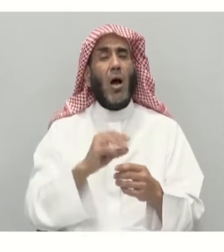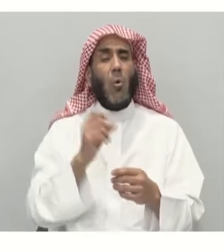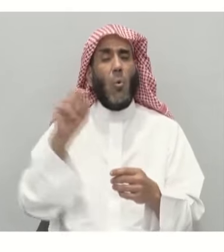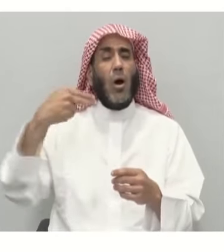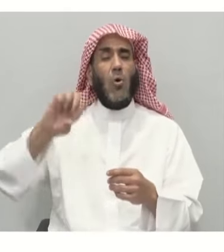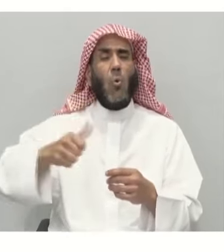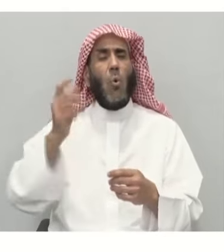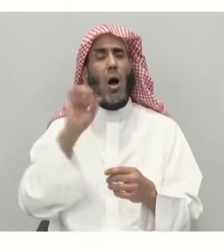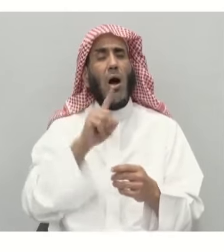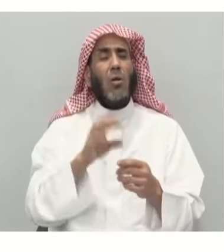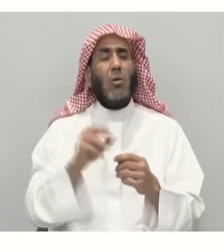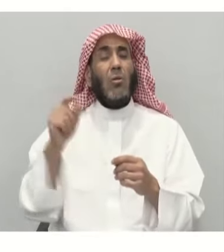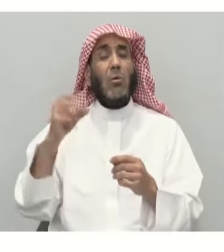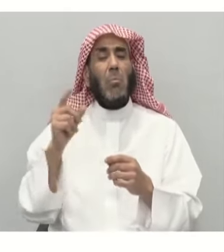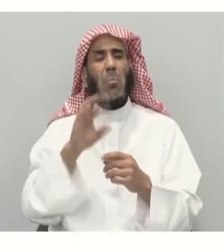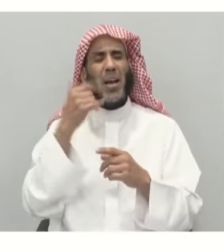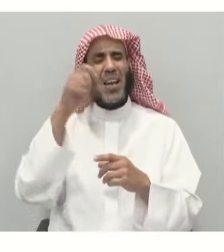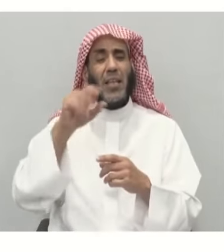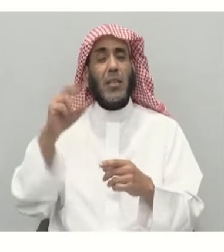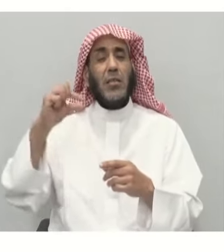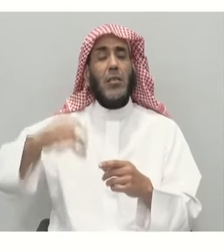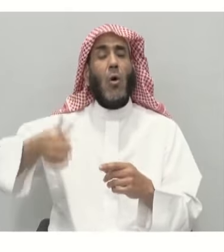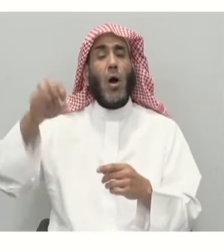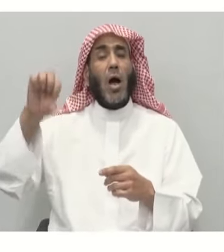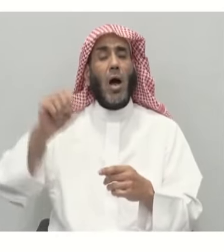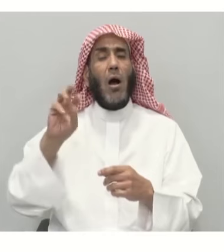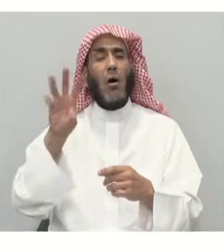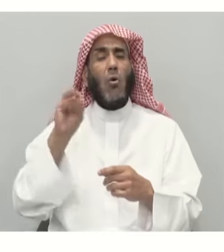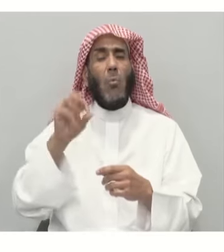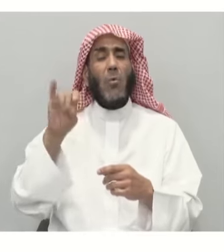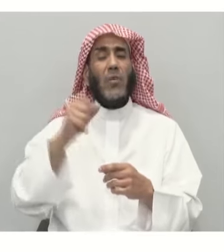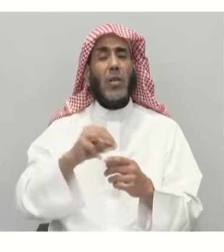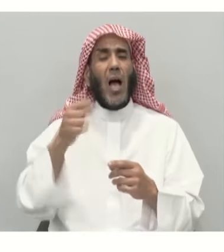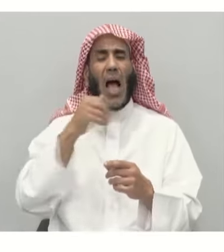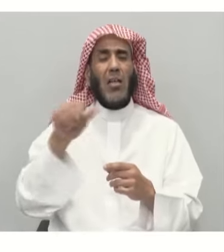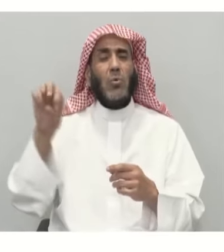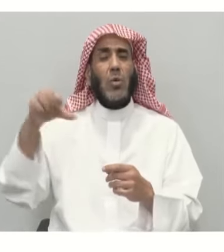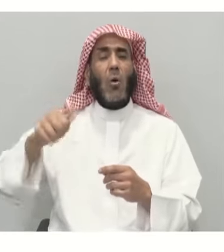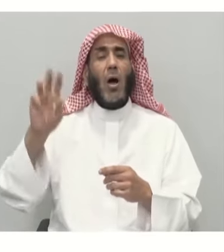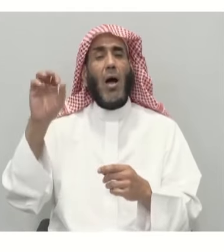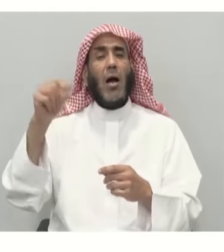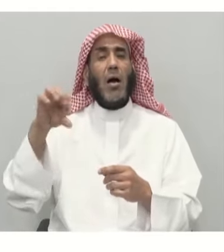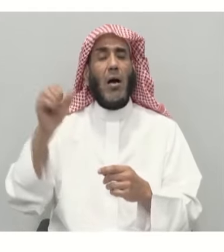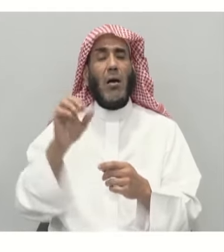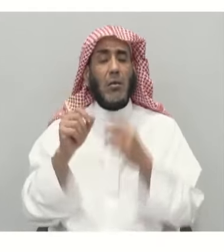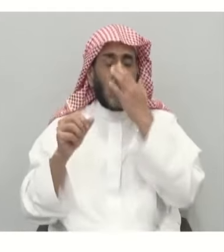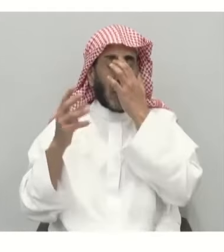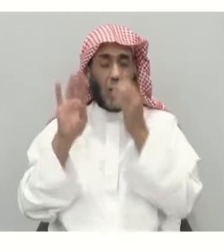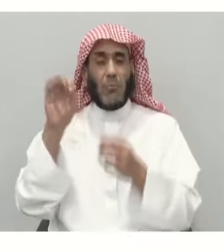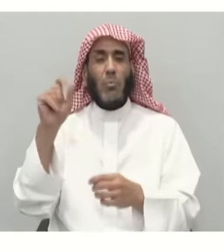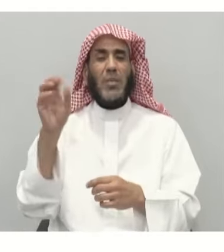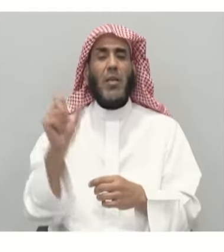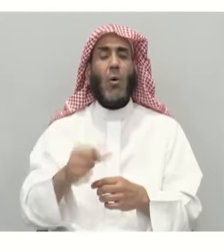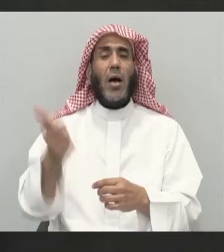انظر المريض دوائه مفيد اخذت دوائه شربت من دوائه الان في